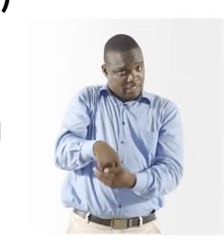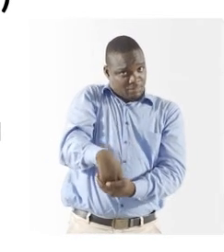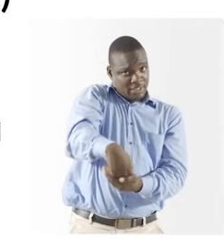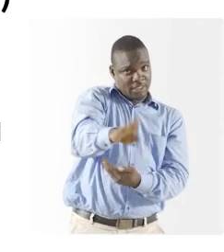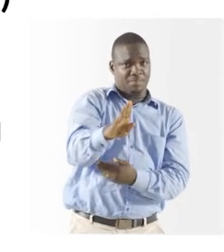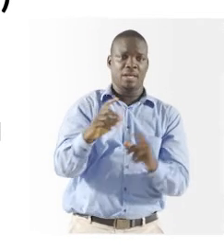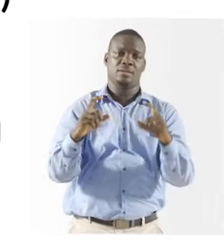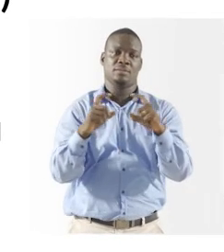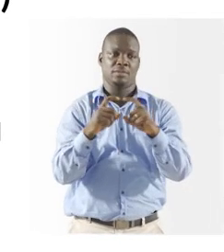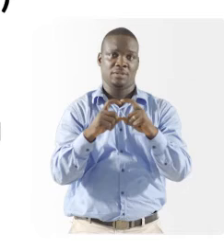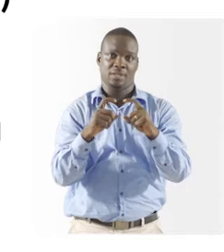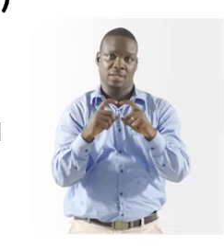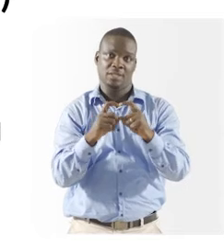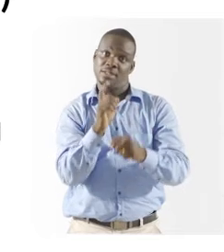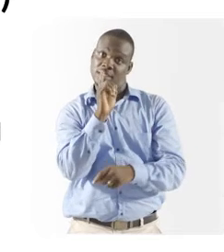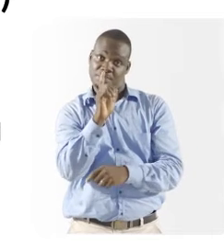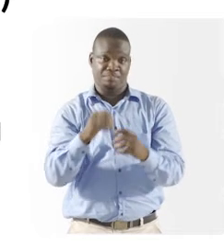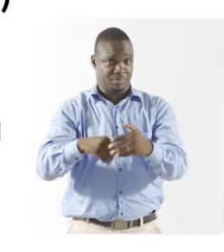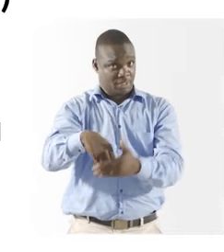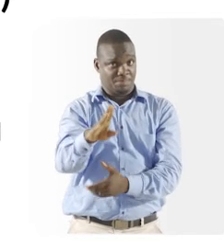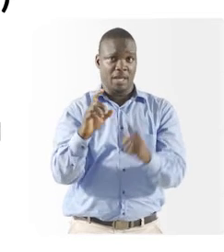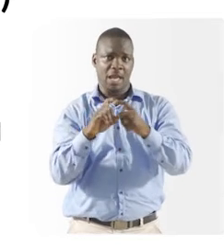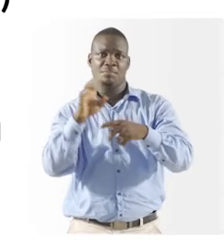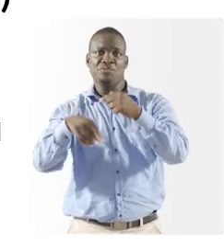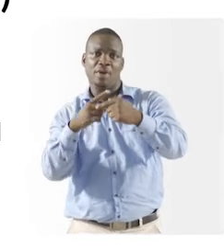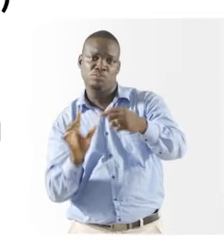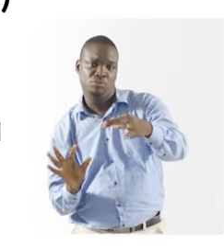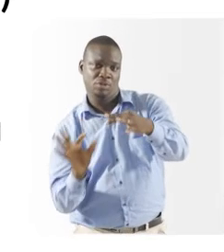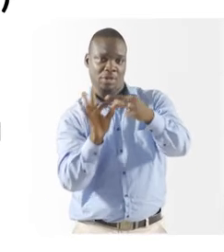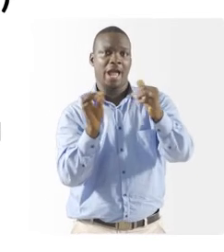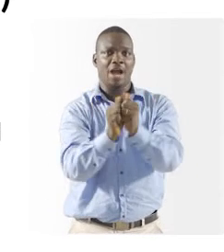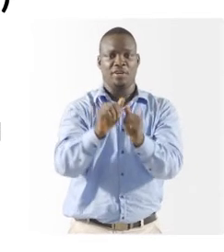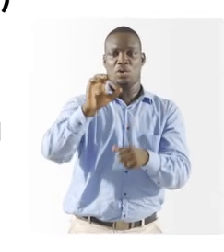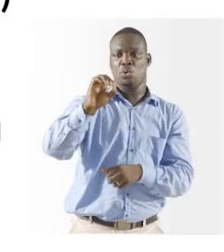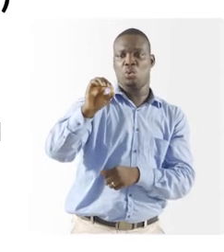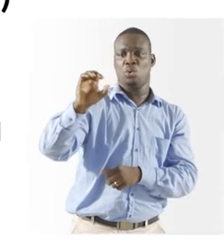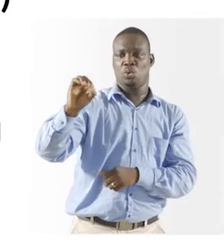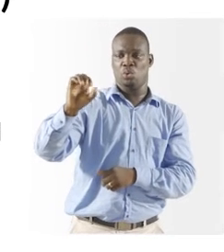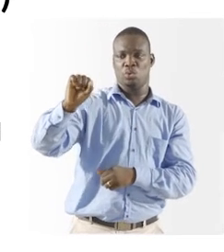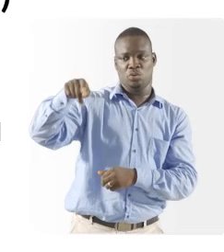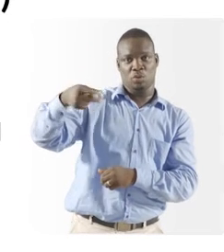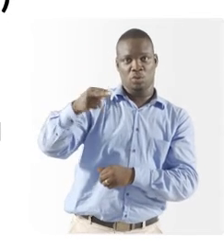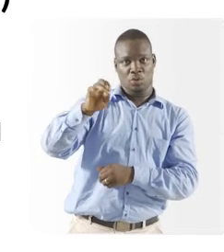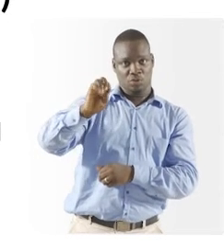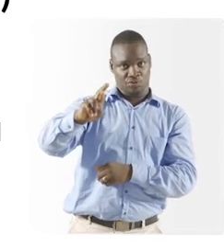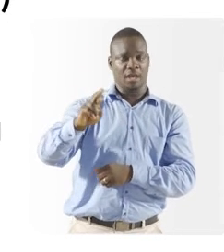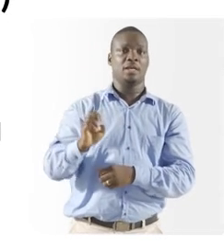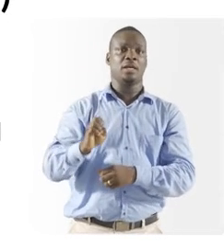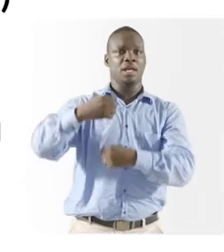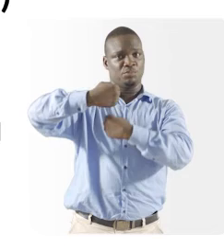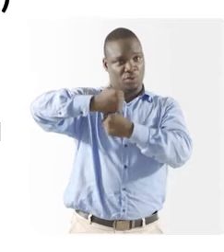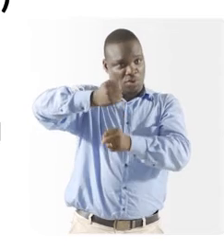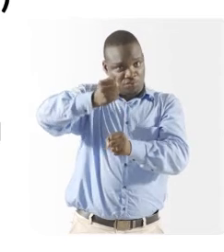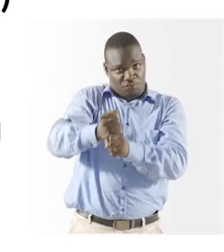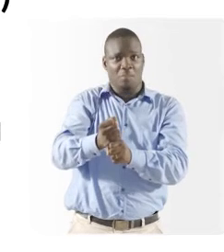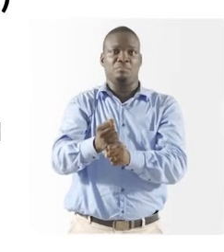Un des entérozoïdes qui va s'unir à l'oosphère pour former l'œuf principal